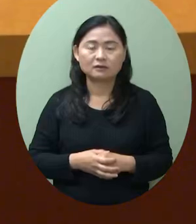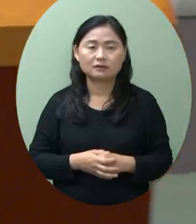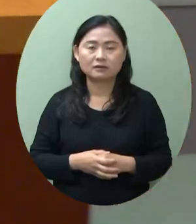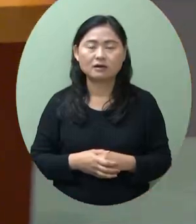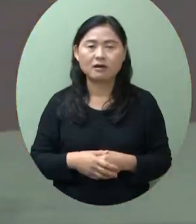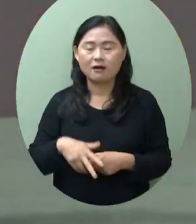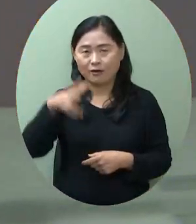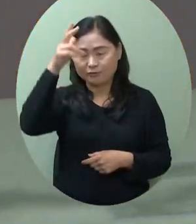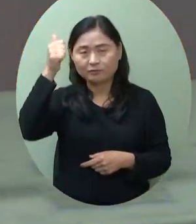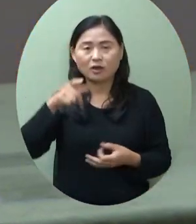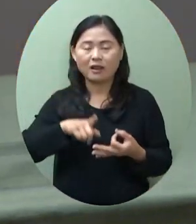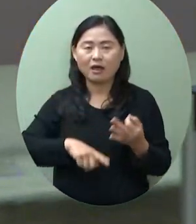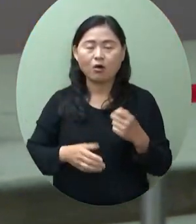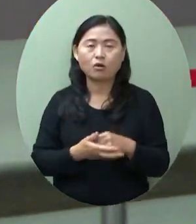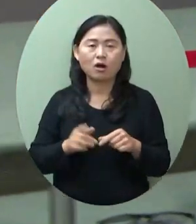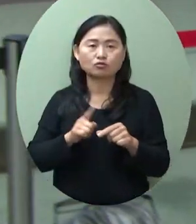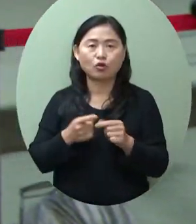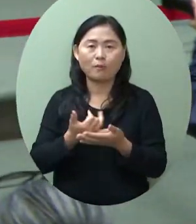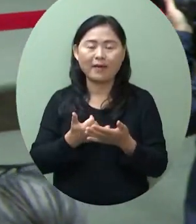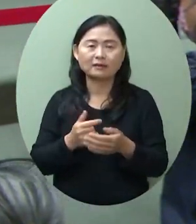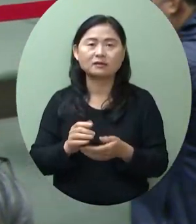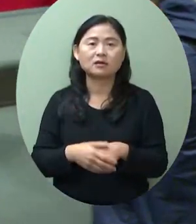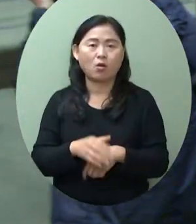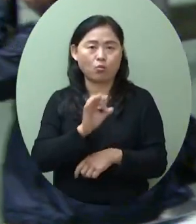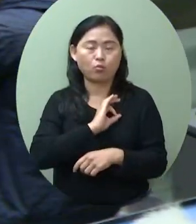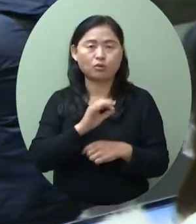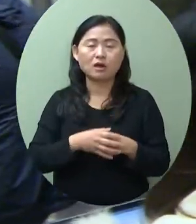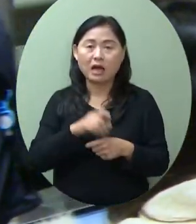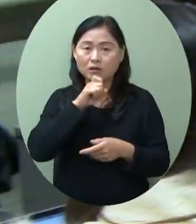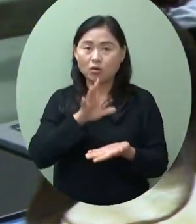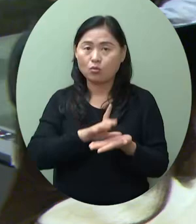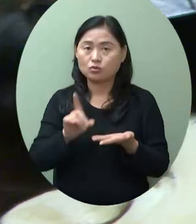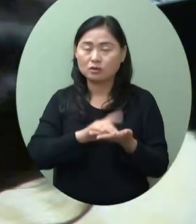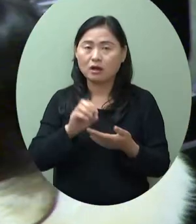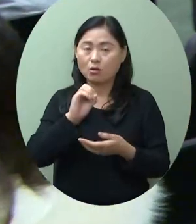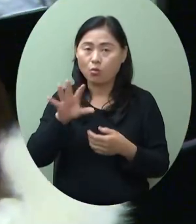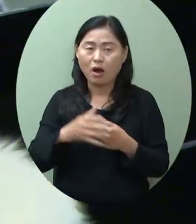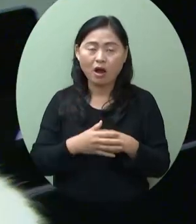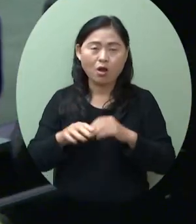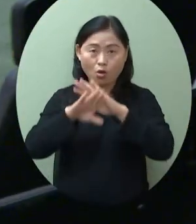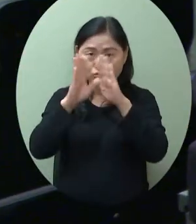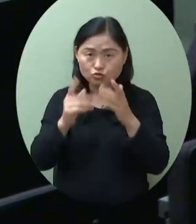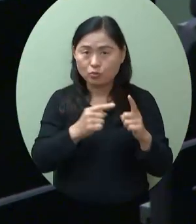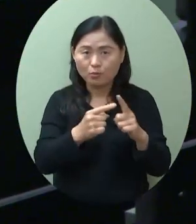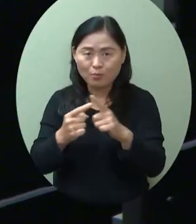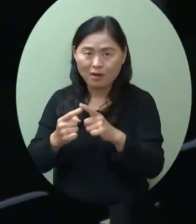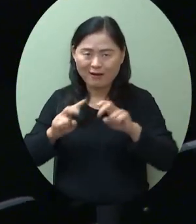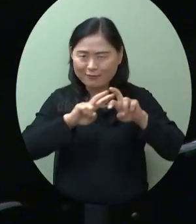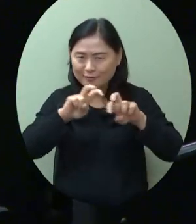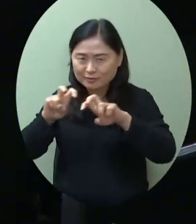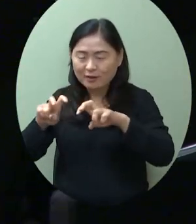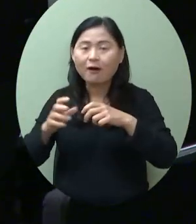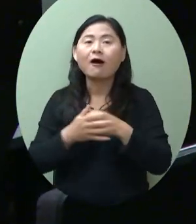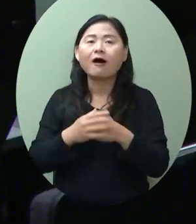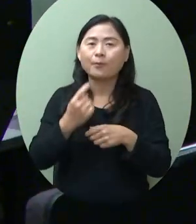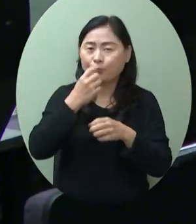特首你好，中評社。有專家認為唯有全民檢測先能夠揾出呢啲潛在感染